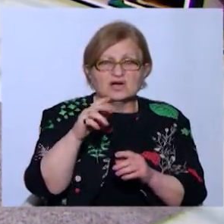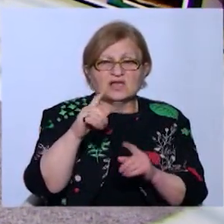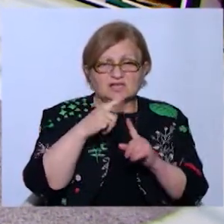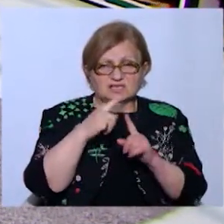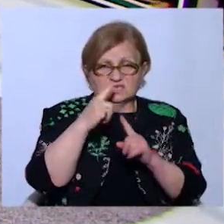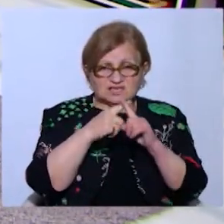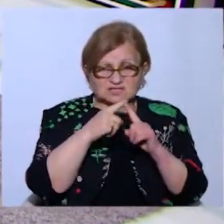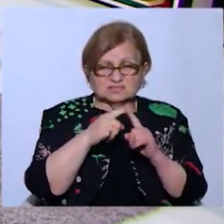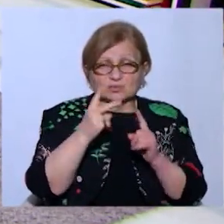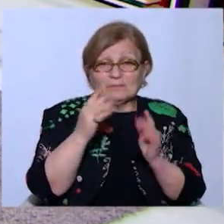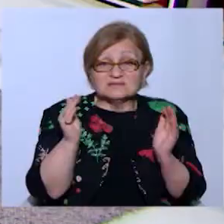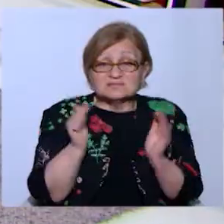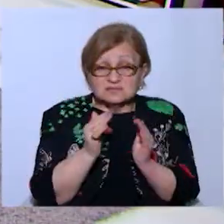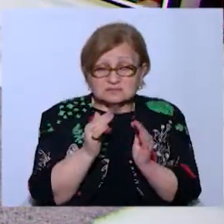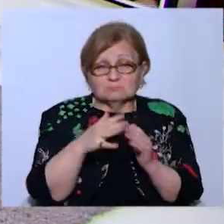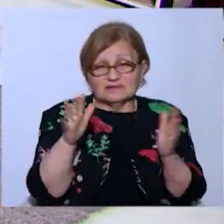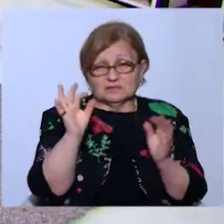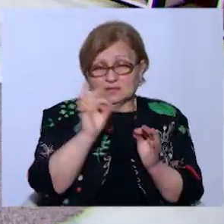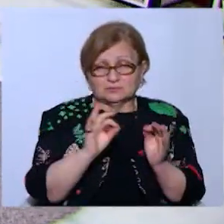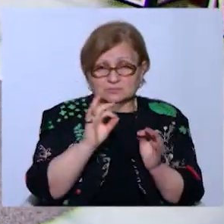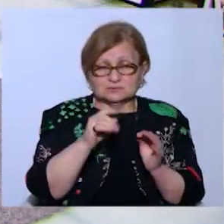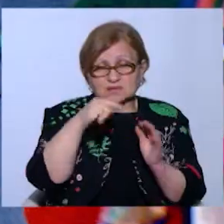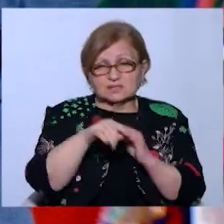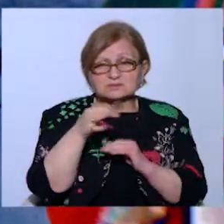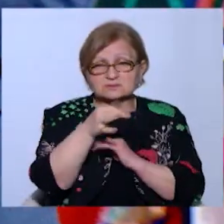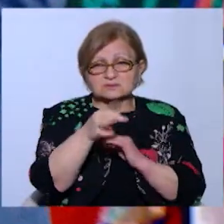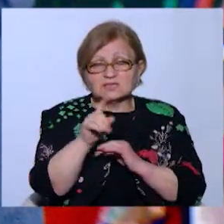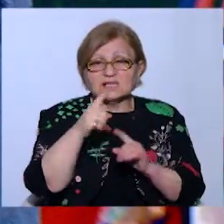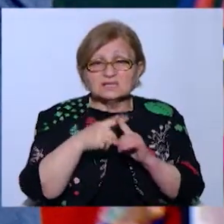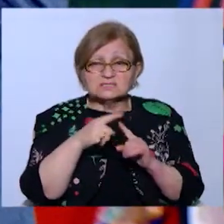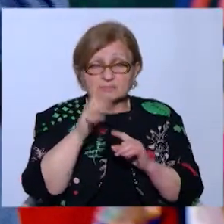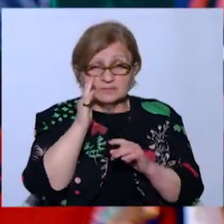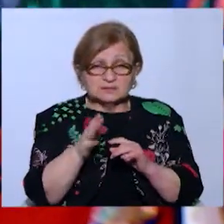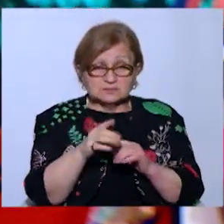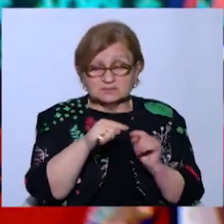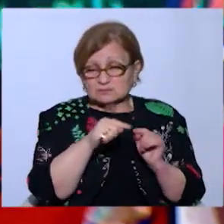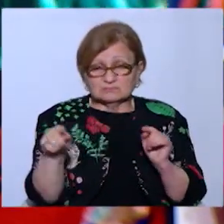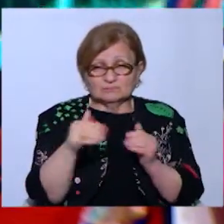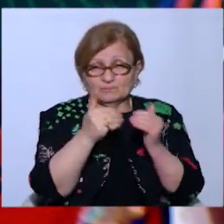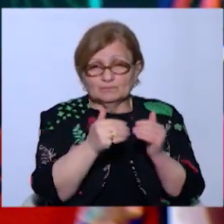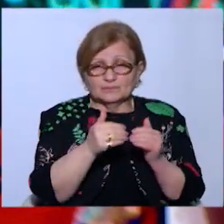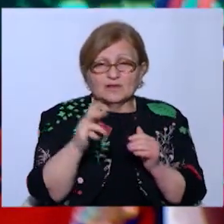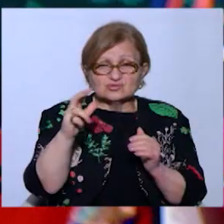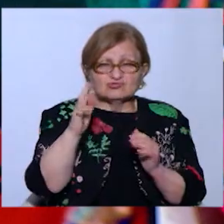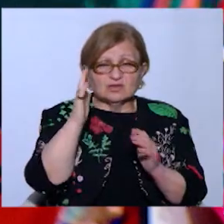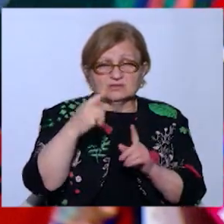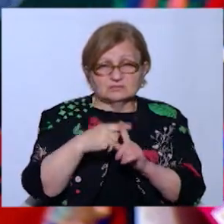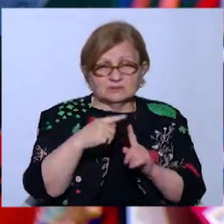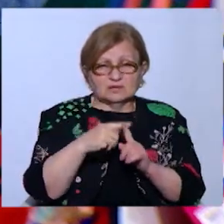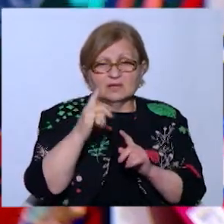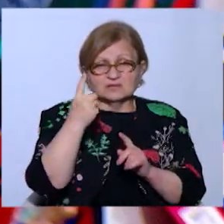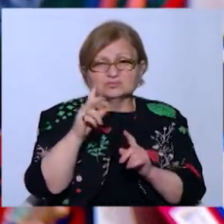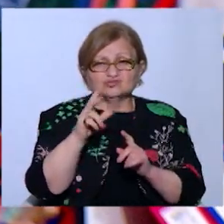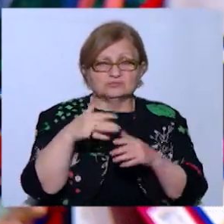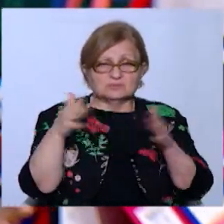უფრო ნაკლები იყო, იგი მეტია 0-ზე და ამ სისტემის ამონახსნები რა x-ებიც იქნება, იმ x-ებისთვის g დადებითი იქნება, f g-ზე მეტი